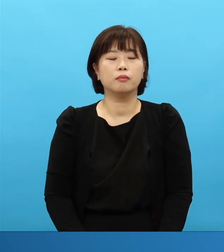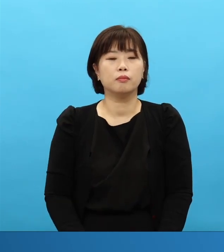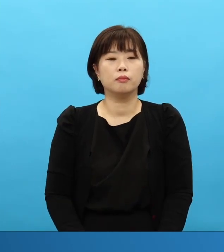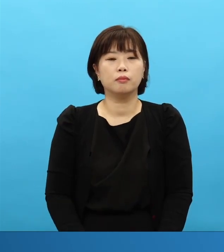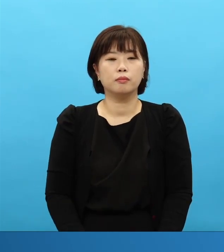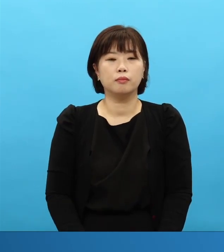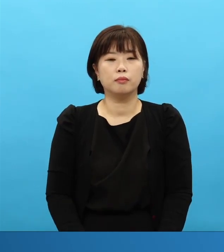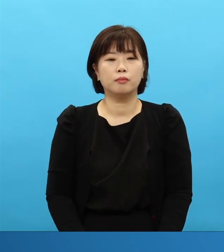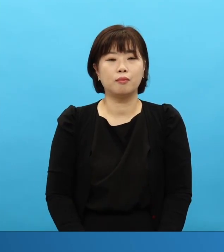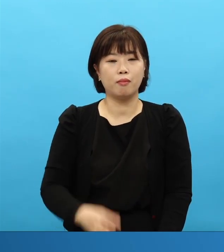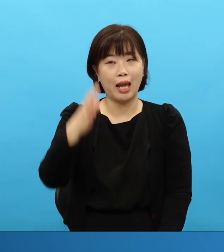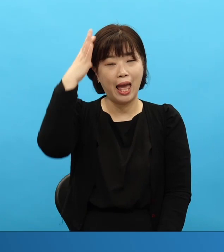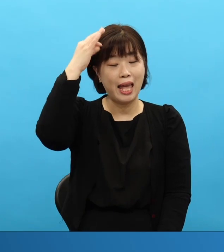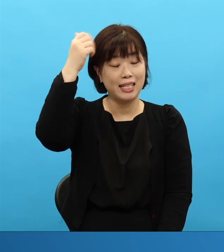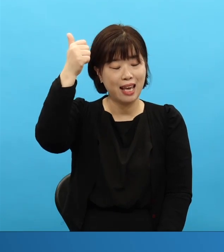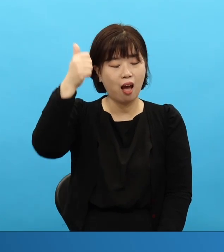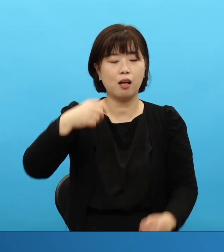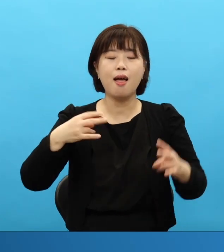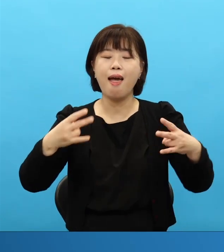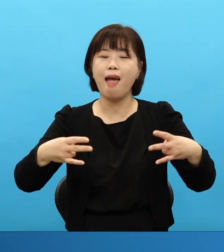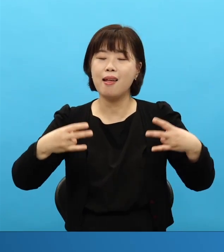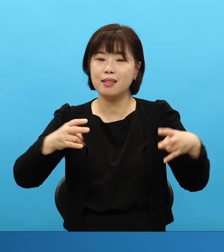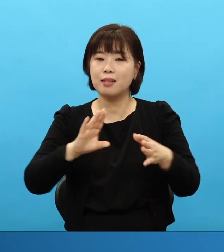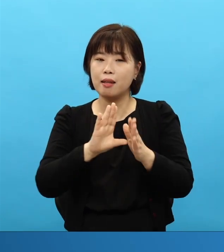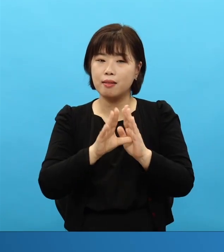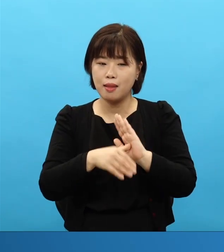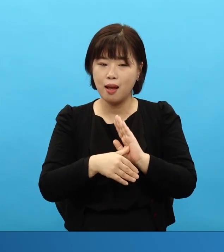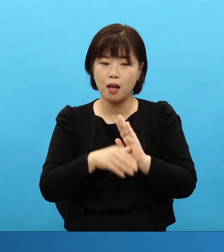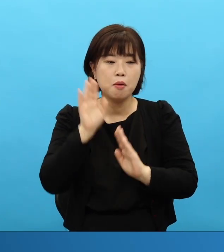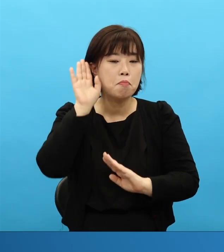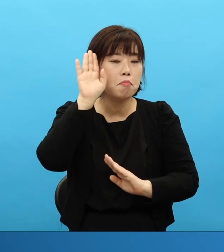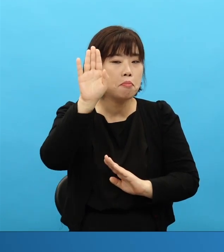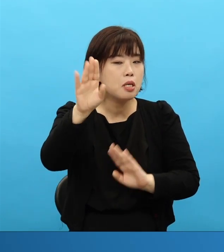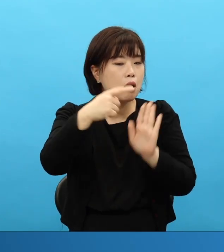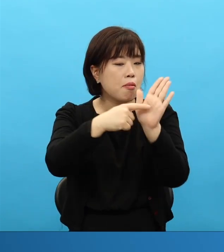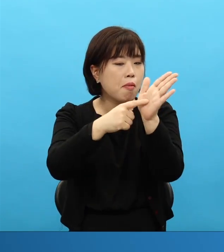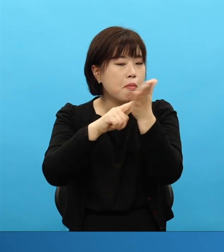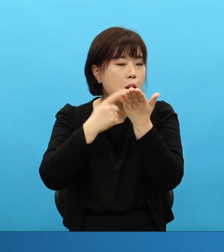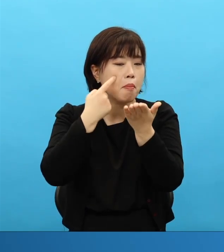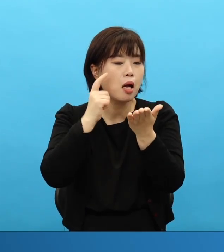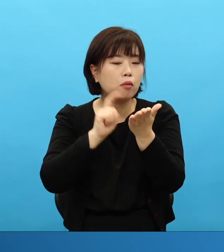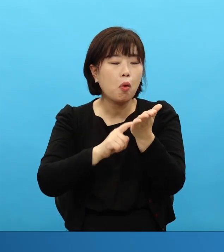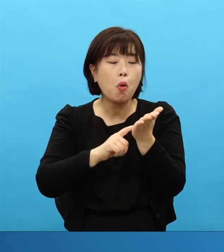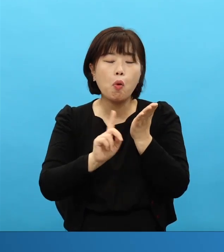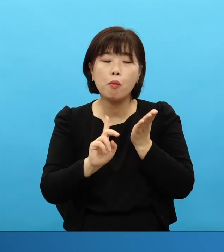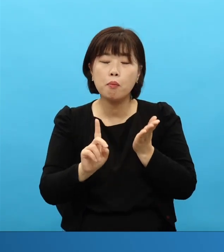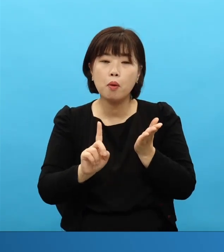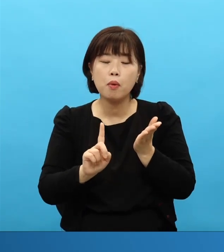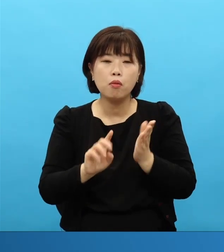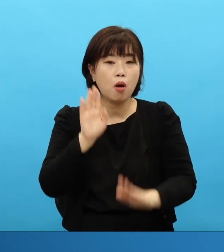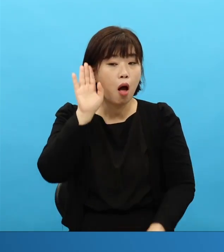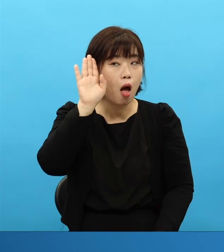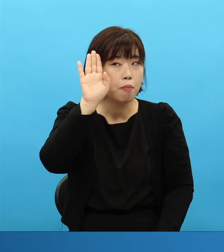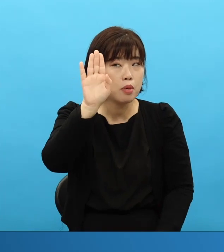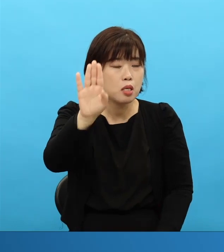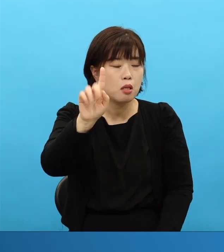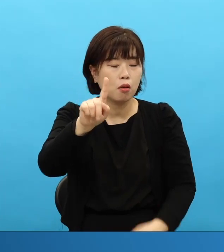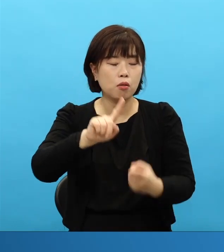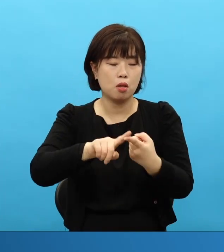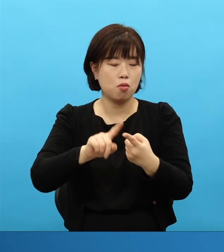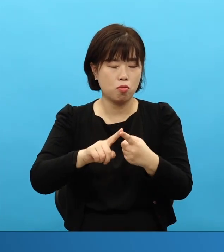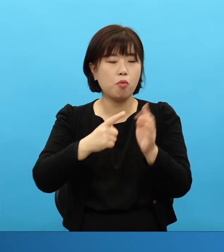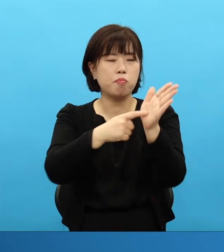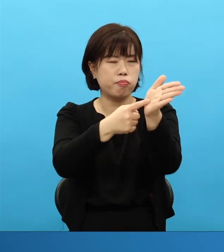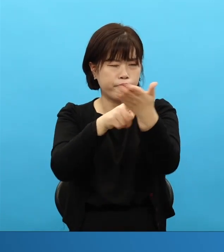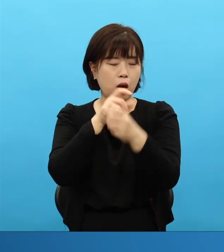이 부분들을 보세요. 所以看一下以利亚时代还有以利沙时代他们所看到的部分， 이 사람들은 다가올 미래를 봤기 때문에 흔들릴 이유가 없죠.